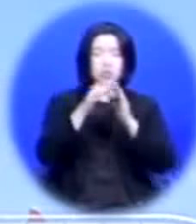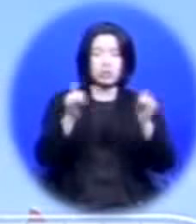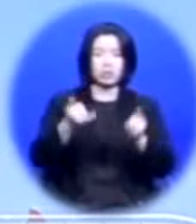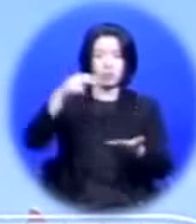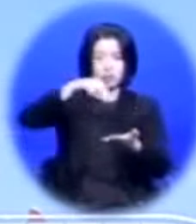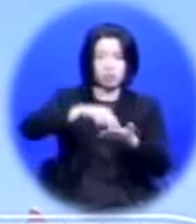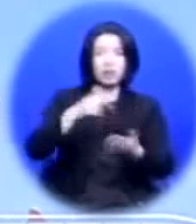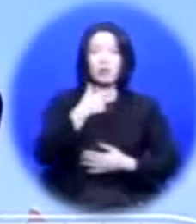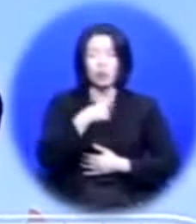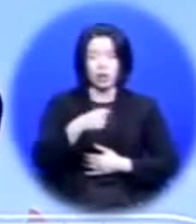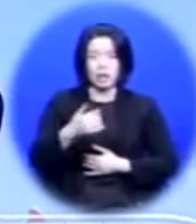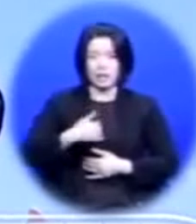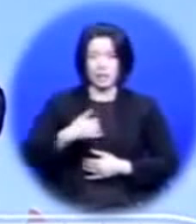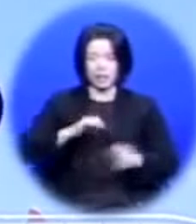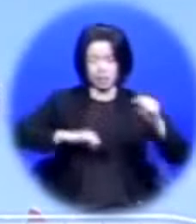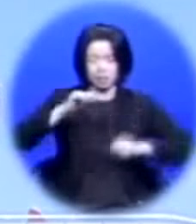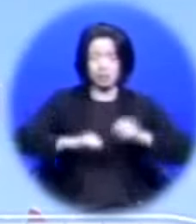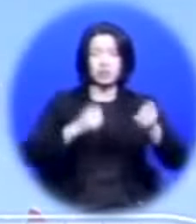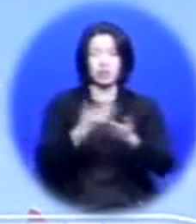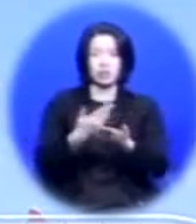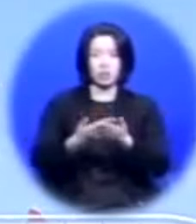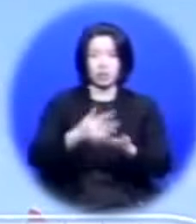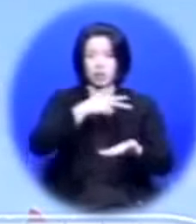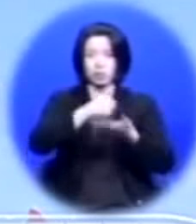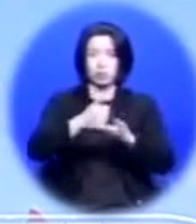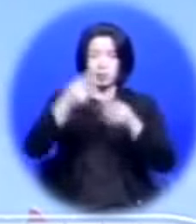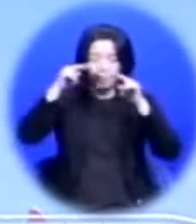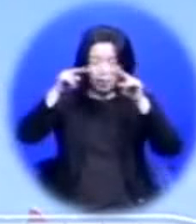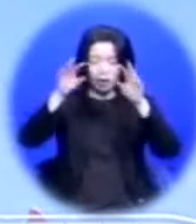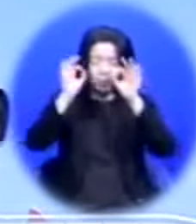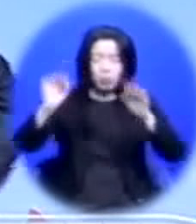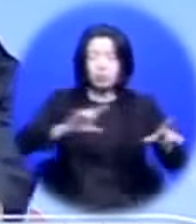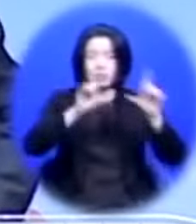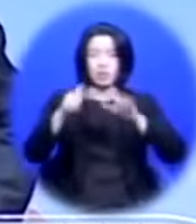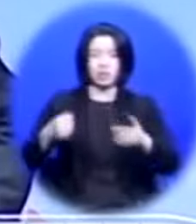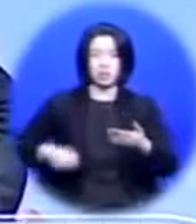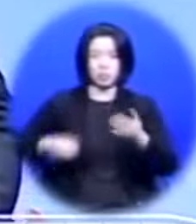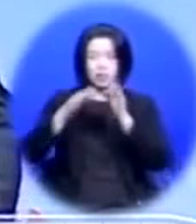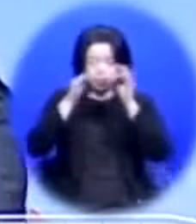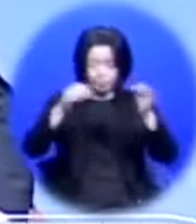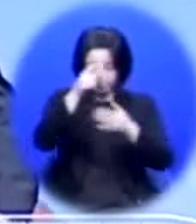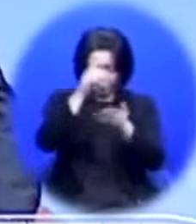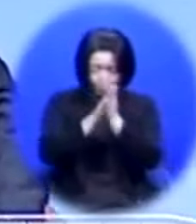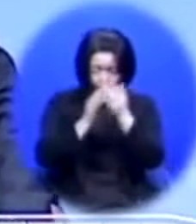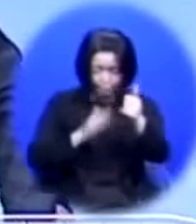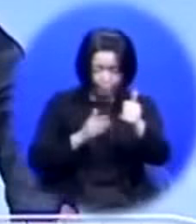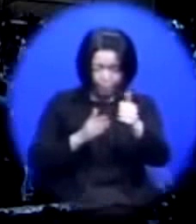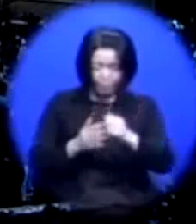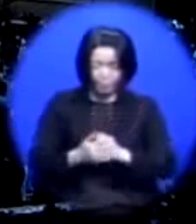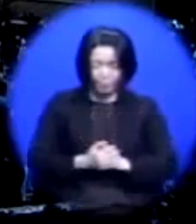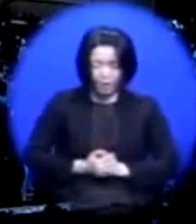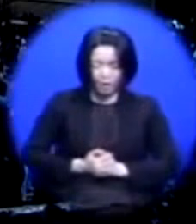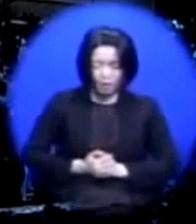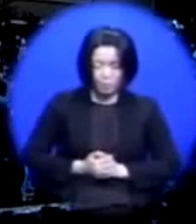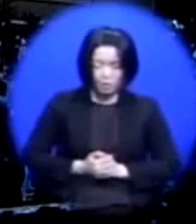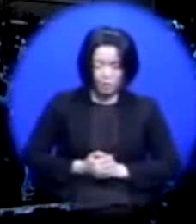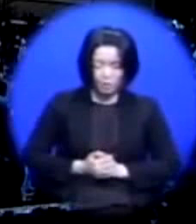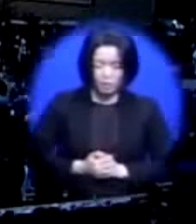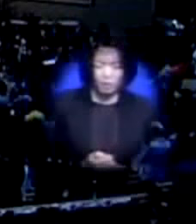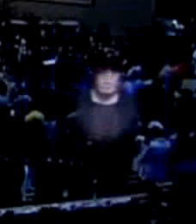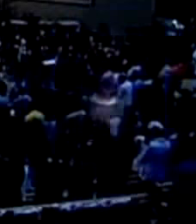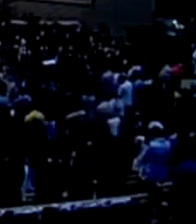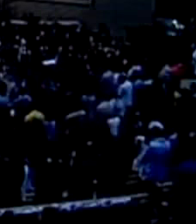원합니다 제게 역사해 주세요 주님 바라보고 살겠습니다 통성으로 기도하겠습니다 은혜와 사랑이 충만하신 아버지